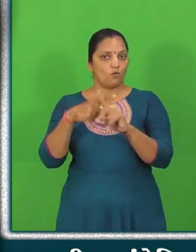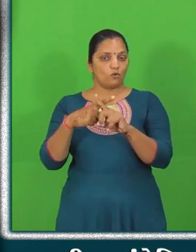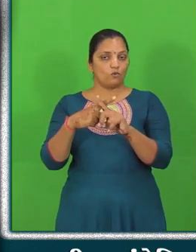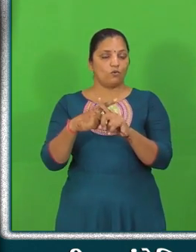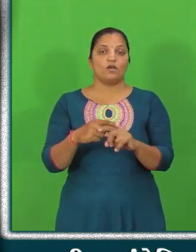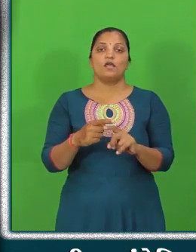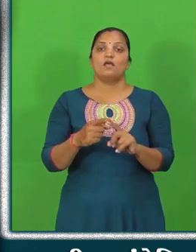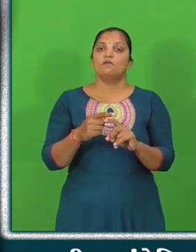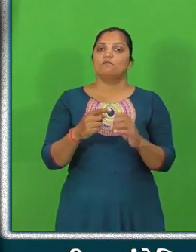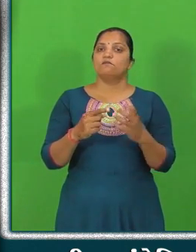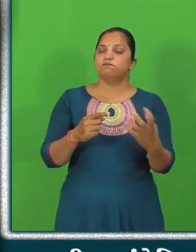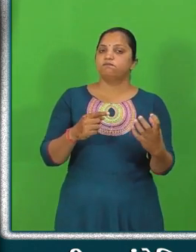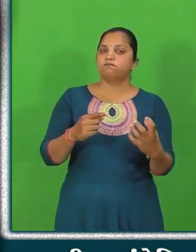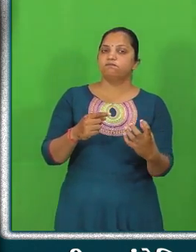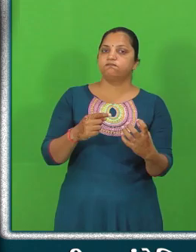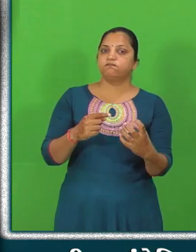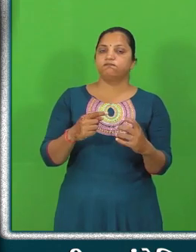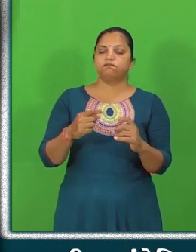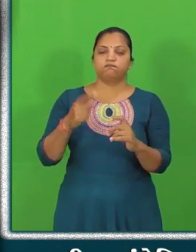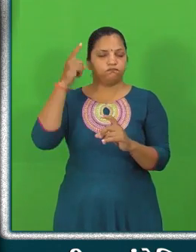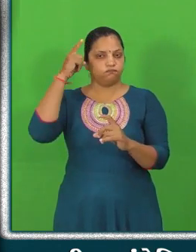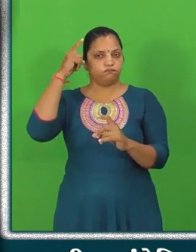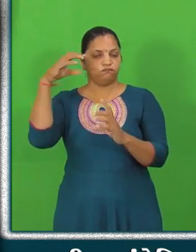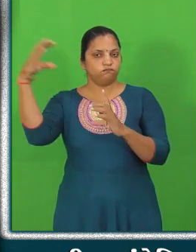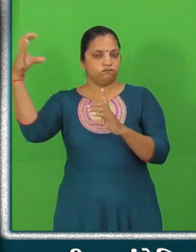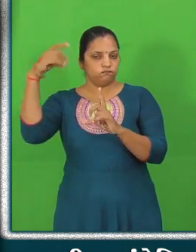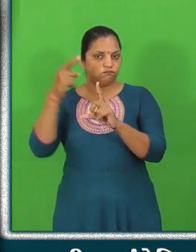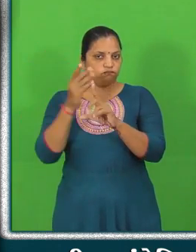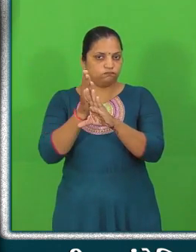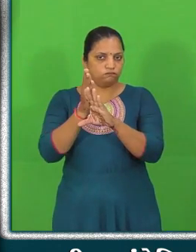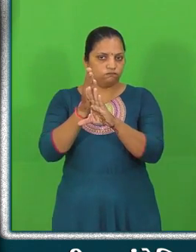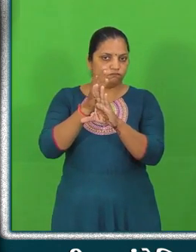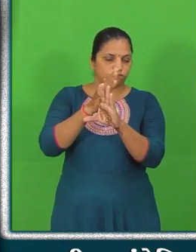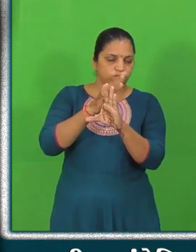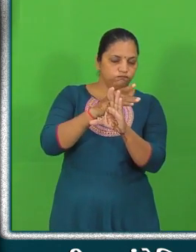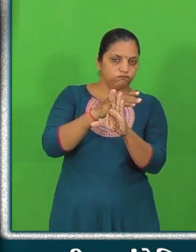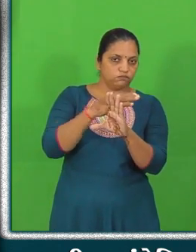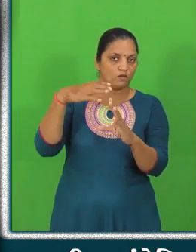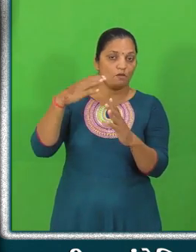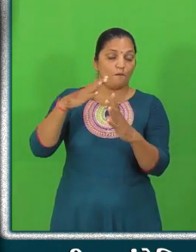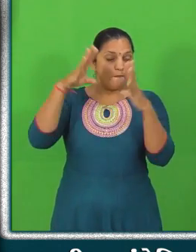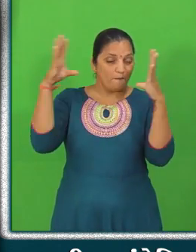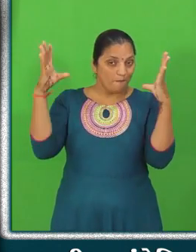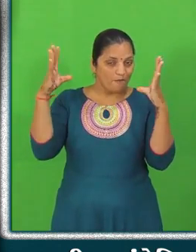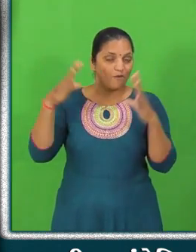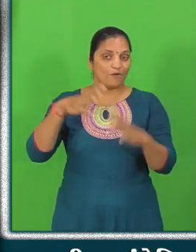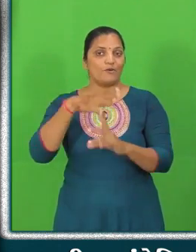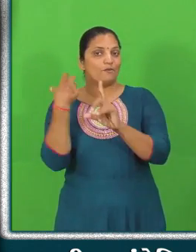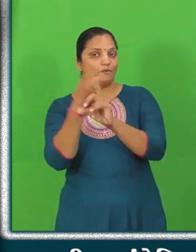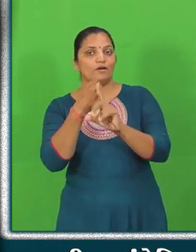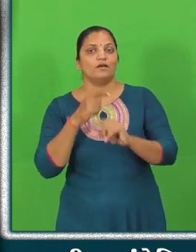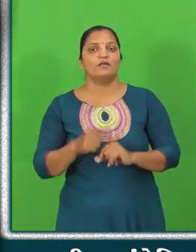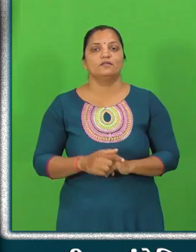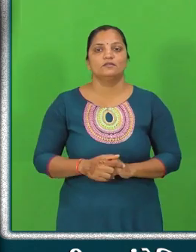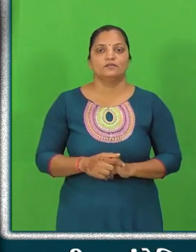પરિમાણ વસ્તુ કરતા મોટું. અહીંયા વિવર્ધિત પરિમાણ મળે છે, વસ્તુ કરતા ઘણું મોટું મળે